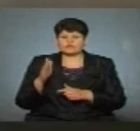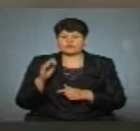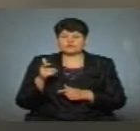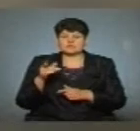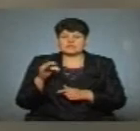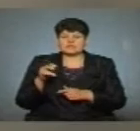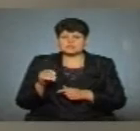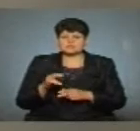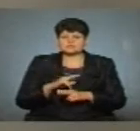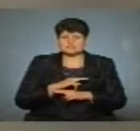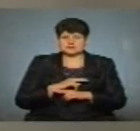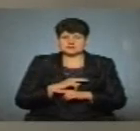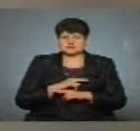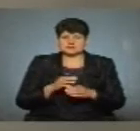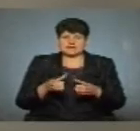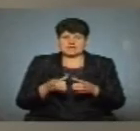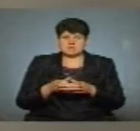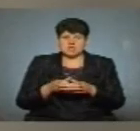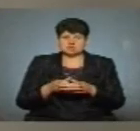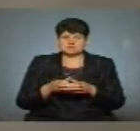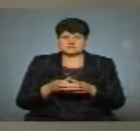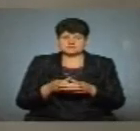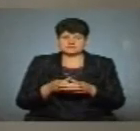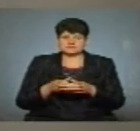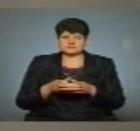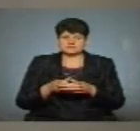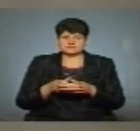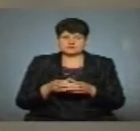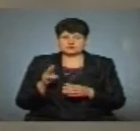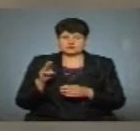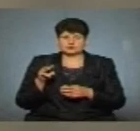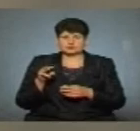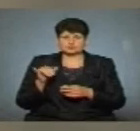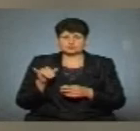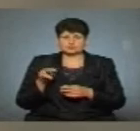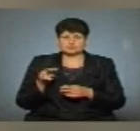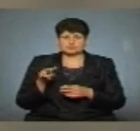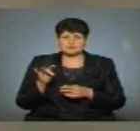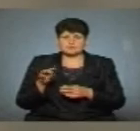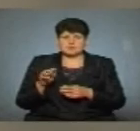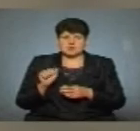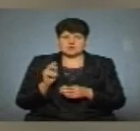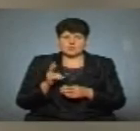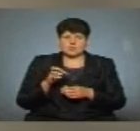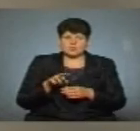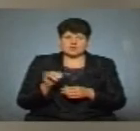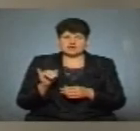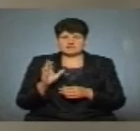загинули. Екіпаж штурма, Коля і Василь, от,